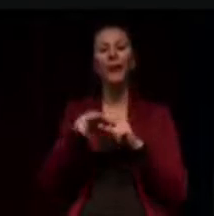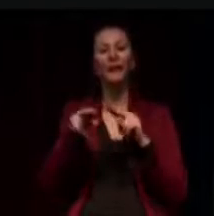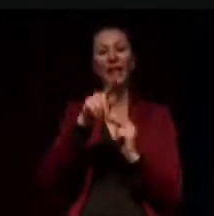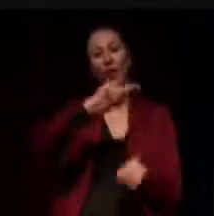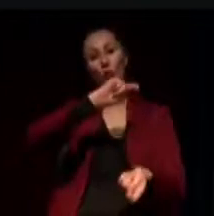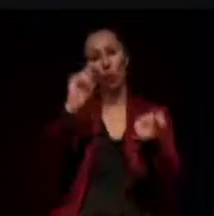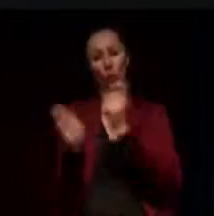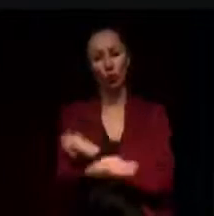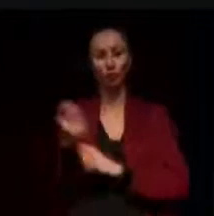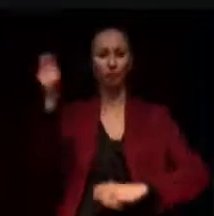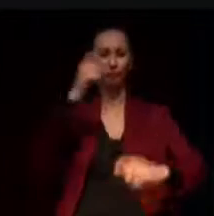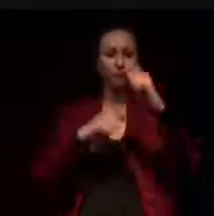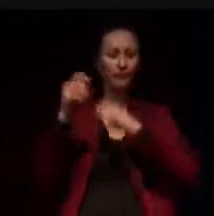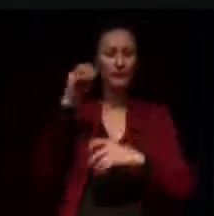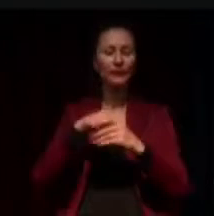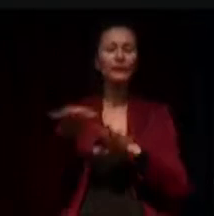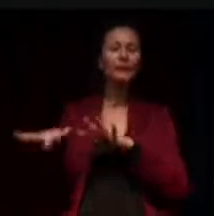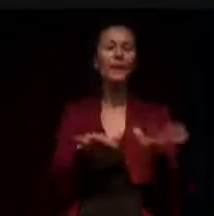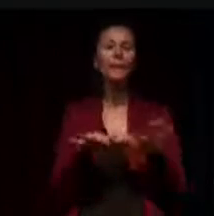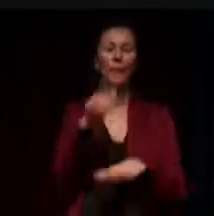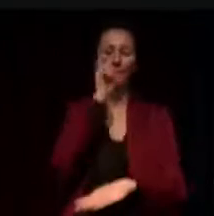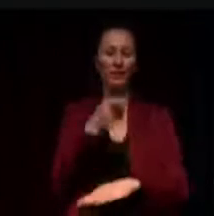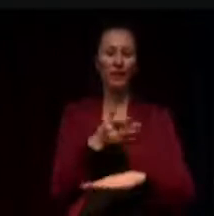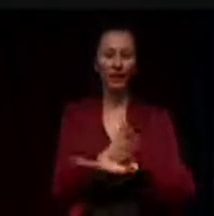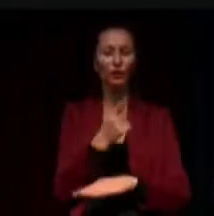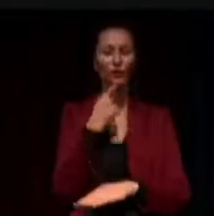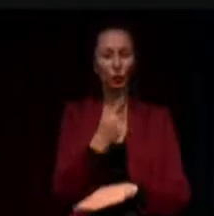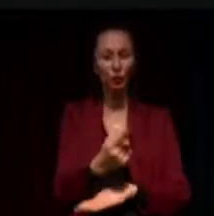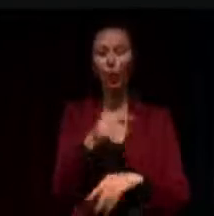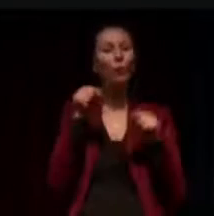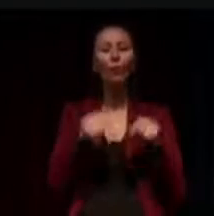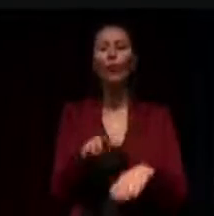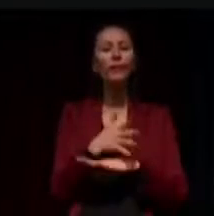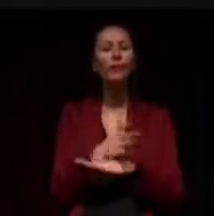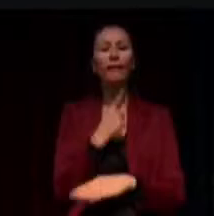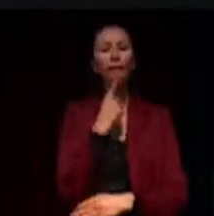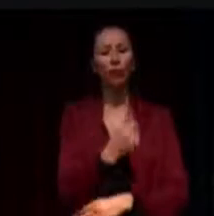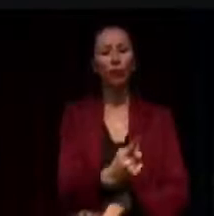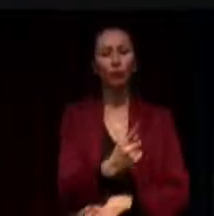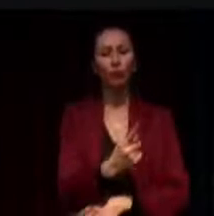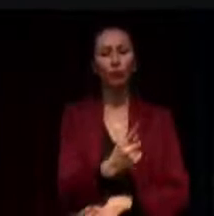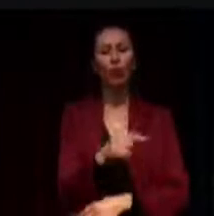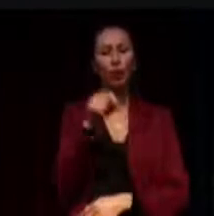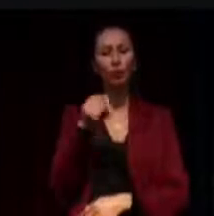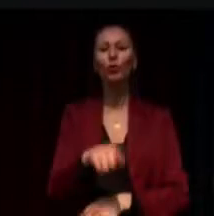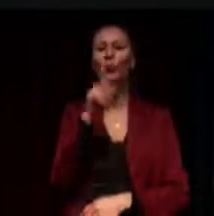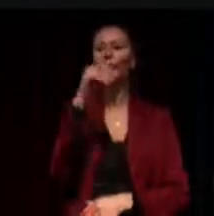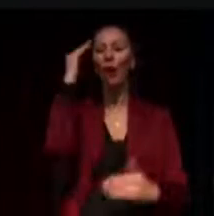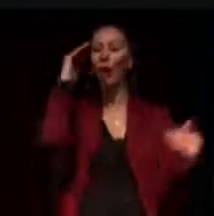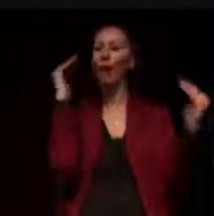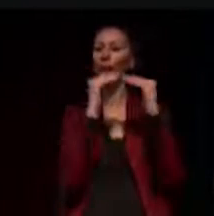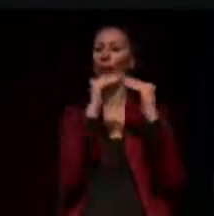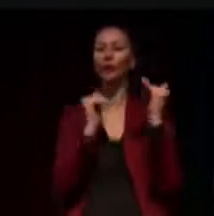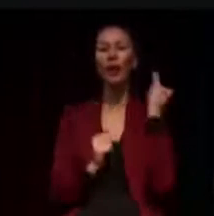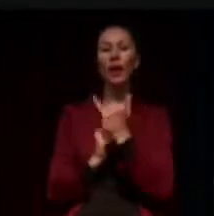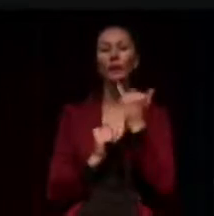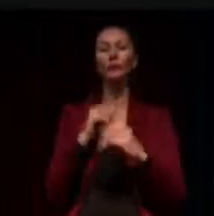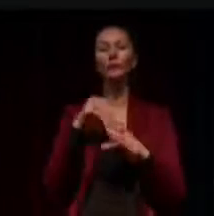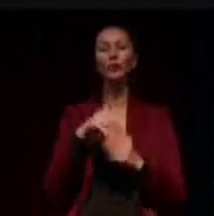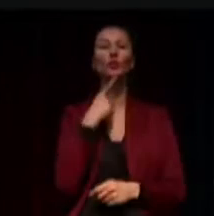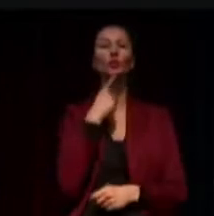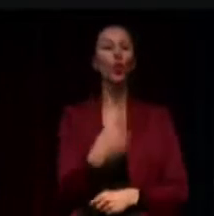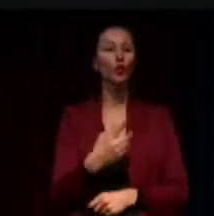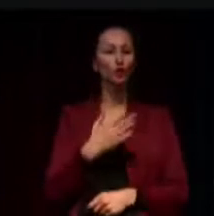kentsel dönüşüm ve deprem gerçeği diyorduk. Bunu neden diyorum? Burada bir anlayışı eleştirdiğim için